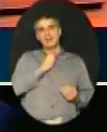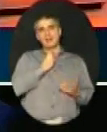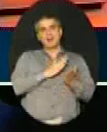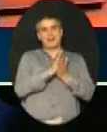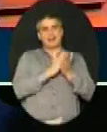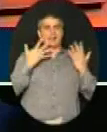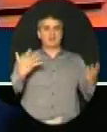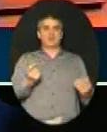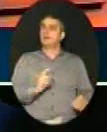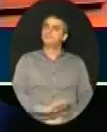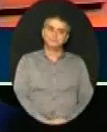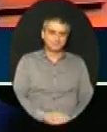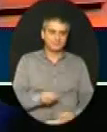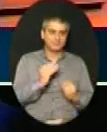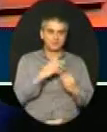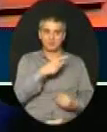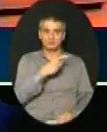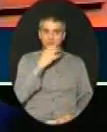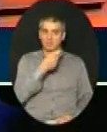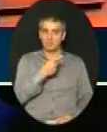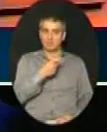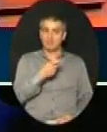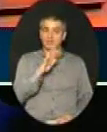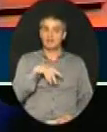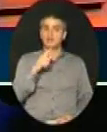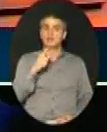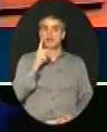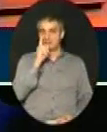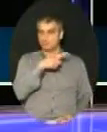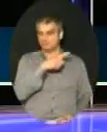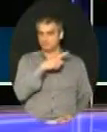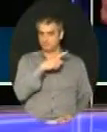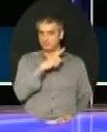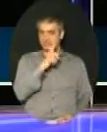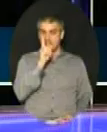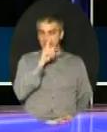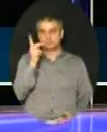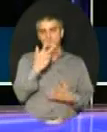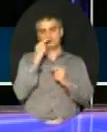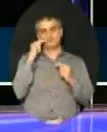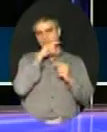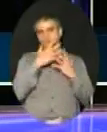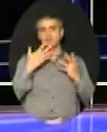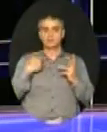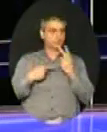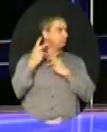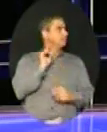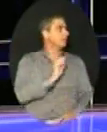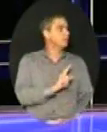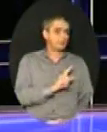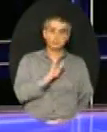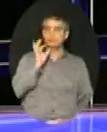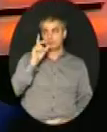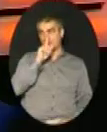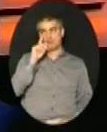מדי. אוקיי, לסיום, עוד שם שאנחנו חייבים לדבר. אלי ישי, זה הפספוס הגדול. אני רוצה להחזיר אותך אחורה. פספוס של